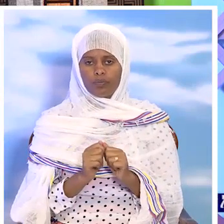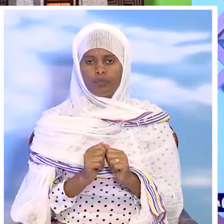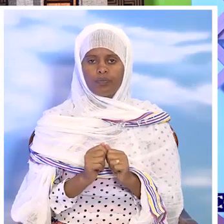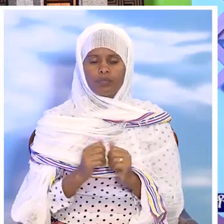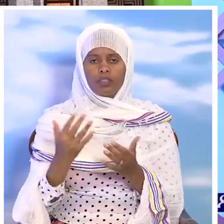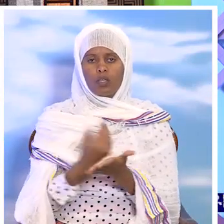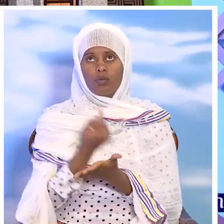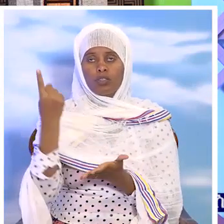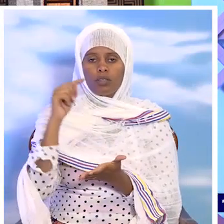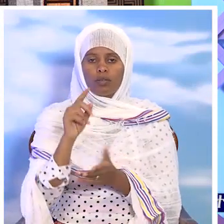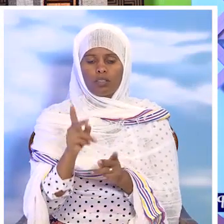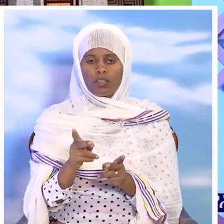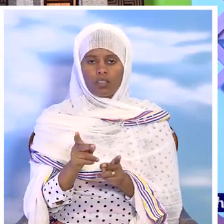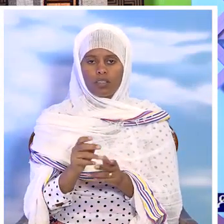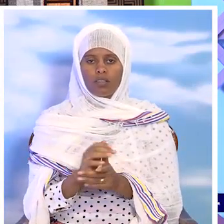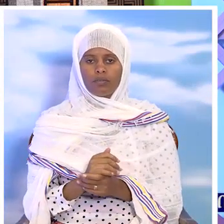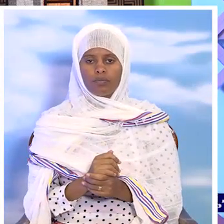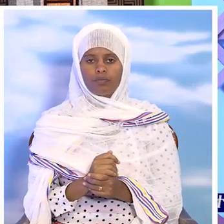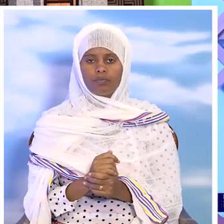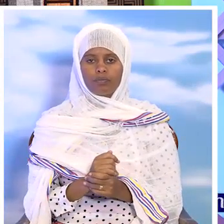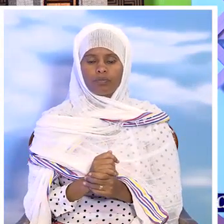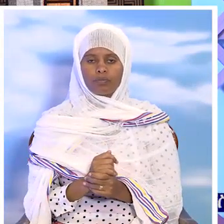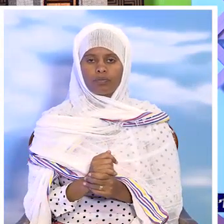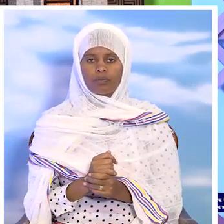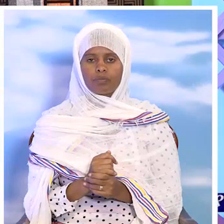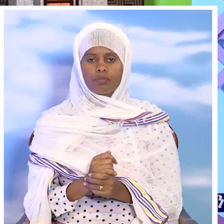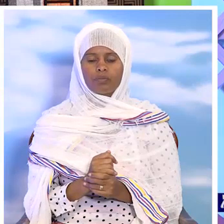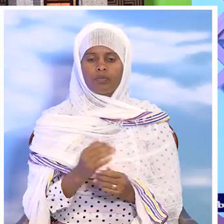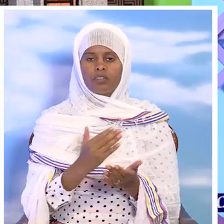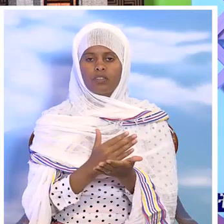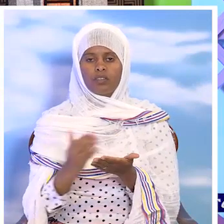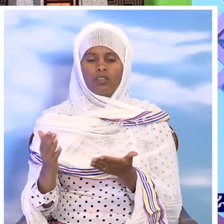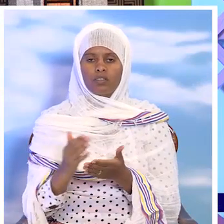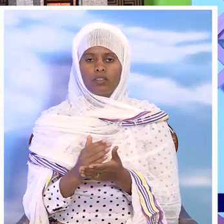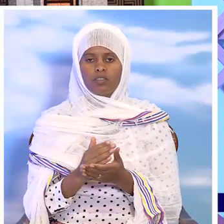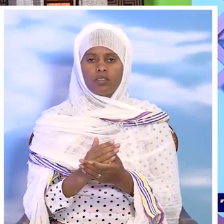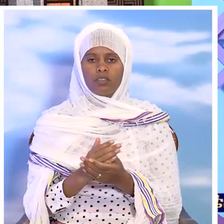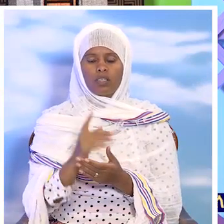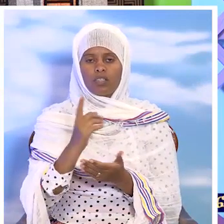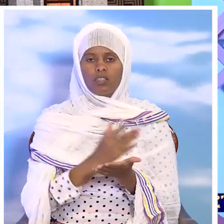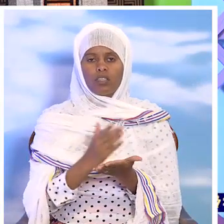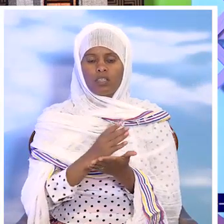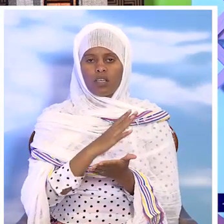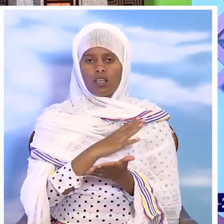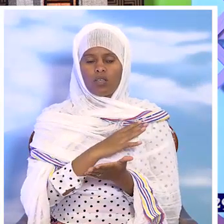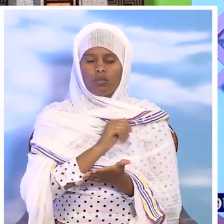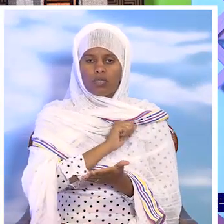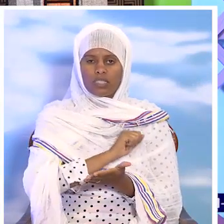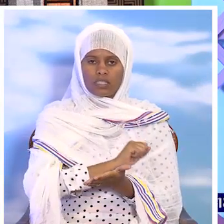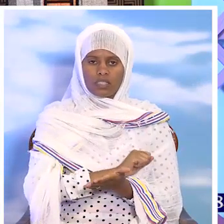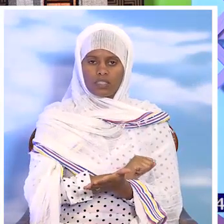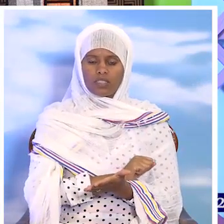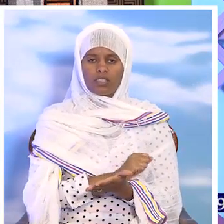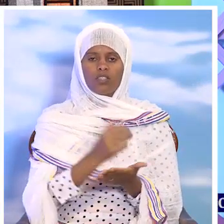ድማኒ ወኣምዚ ሃደጎ ኢልዎ ማለት እዩ። ስለዚ ቅፅል ኣቢሉ ሓደ ታሪክ ኣምፂ ማለት እዩ ብትዕግስትና ክንስዕሮ ከም